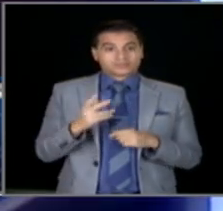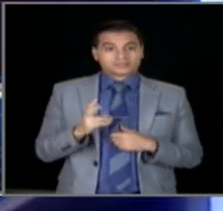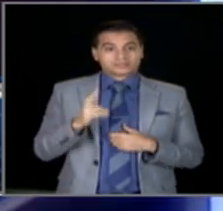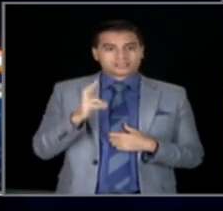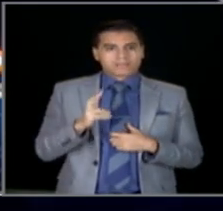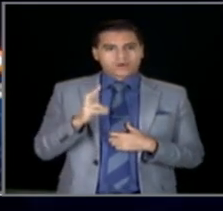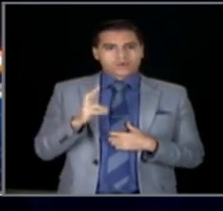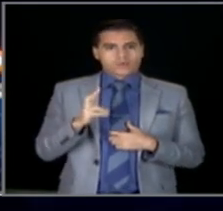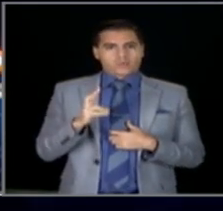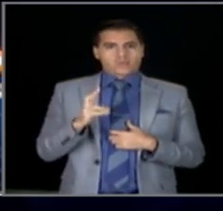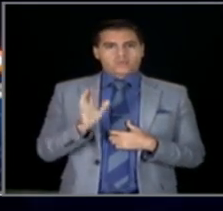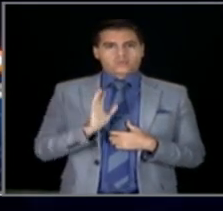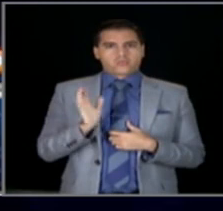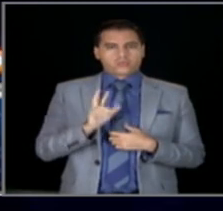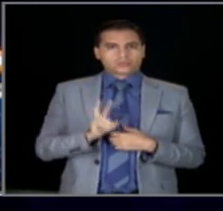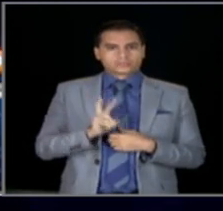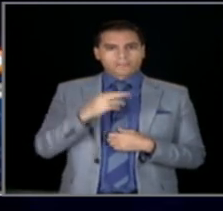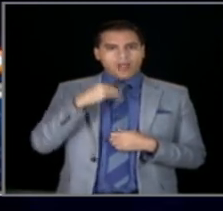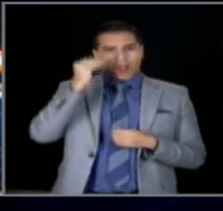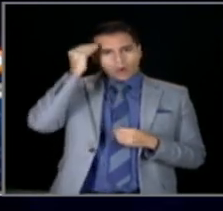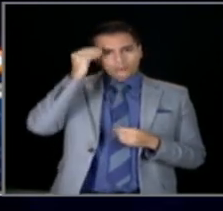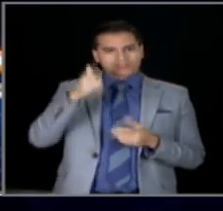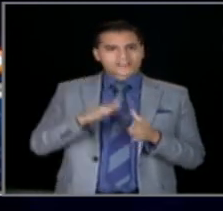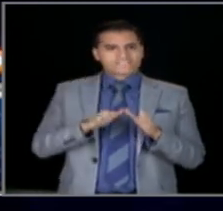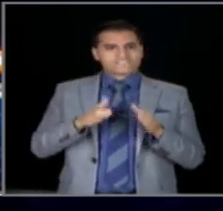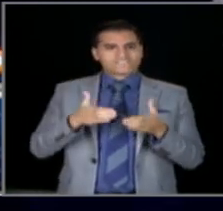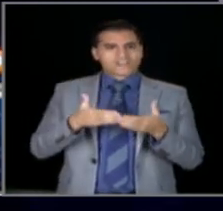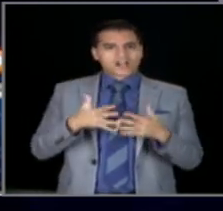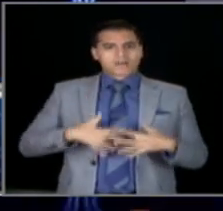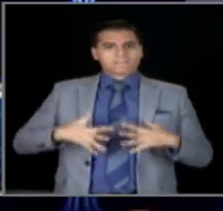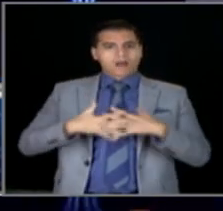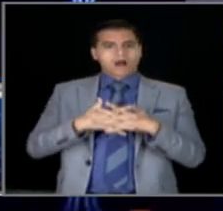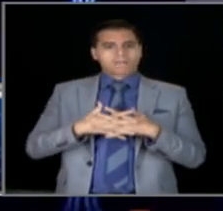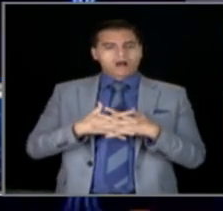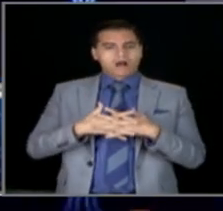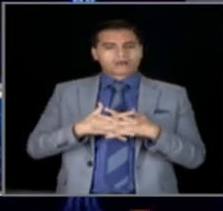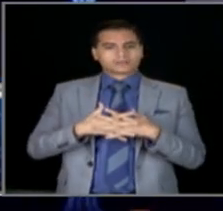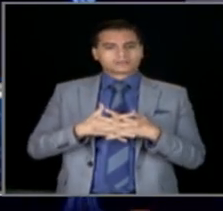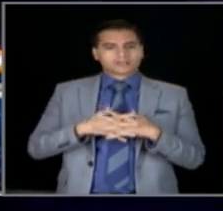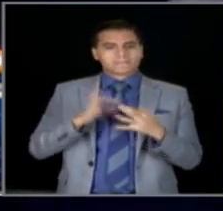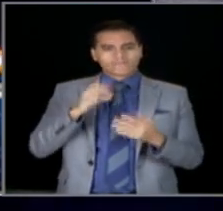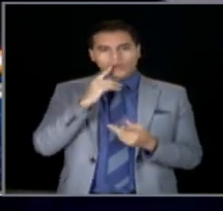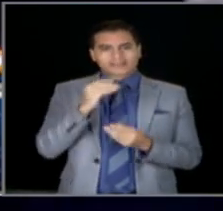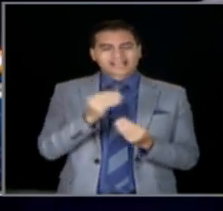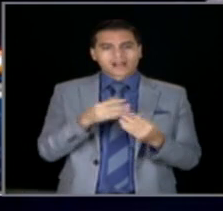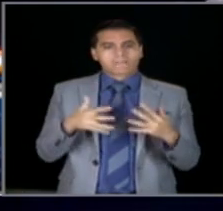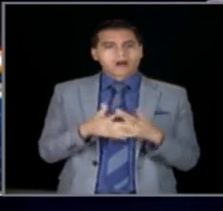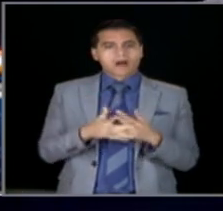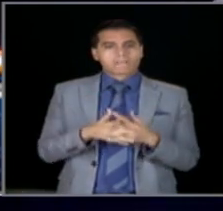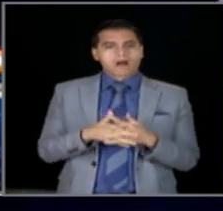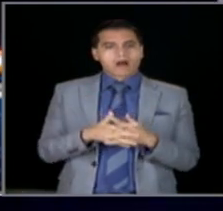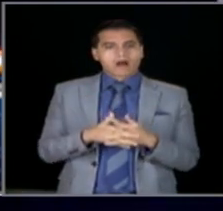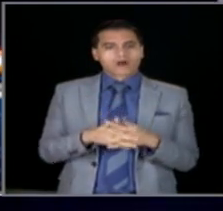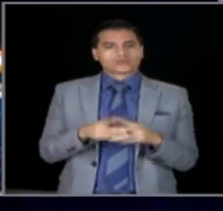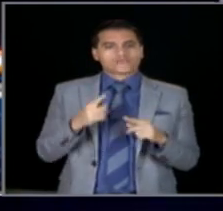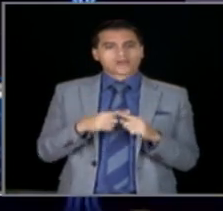سبعة. أنا عايز أعرف، أنتوا فريق مع بعض؟ أيوة. بعيدة خالص. المفروض تتناقشوا مع بعض.